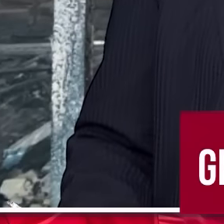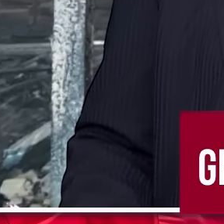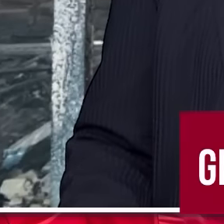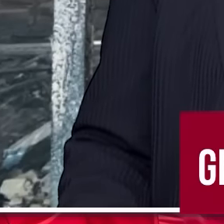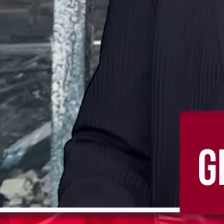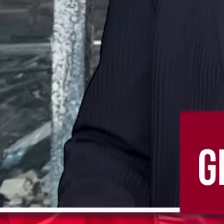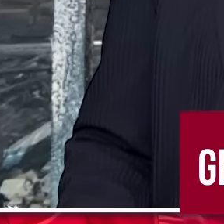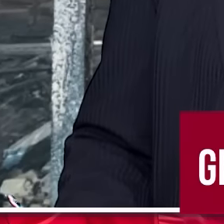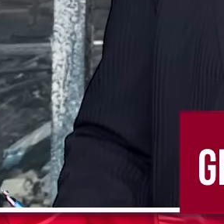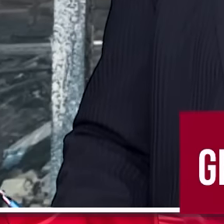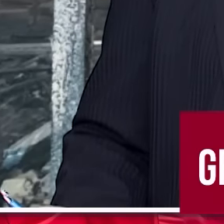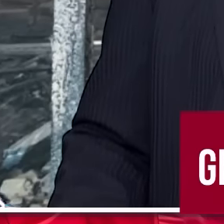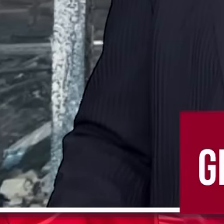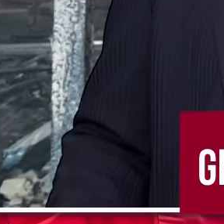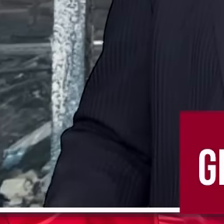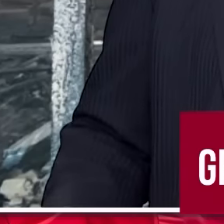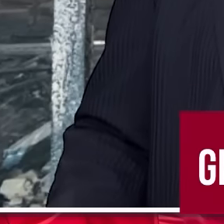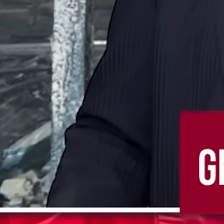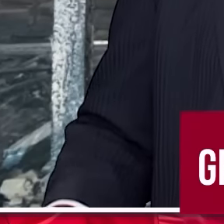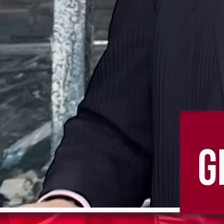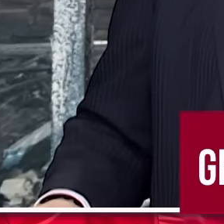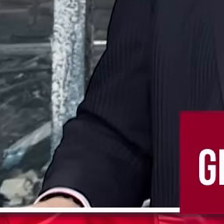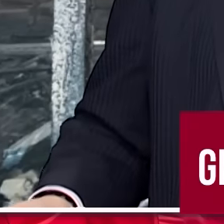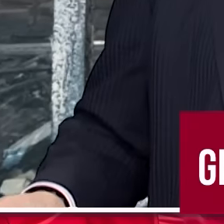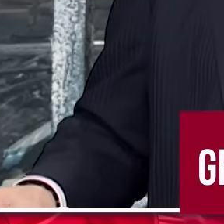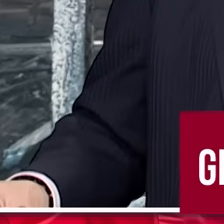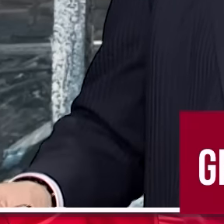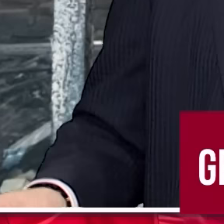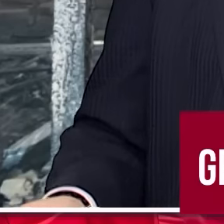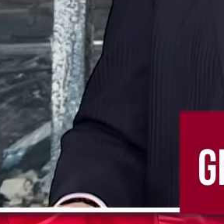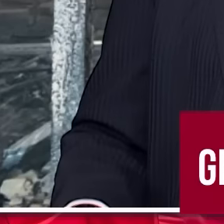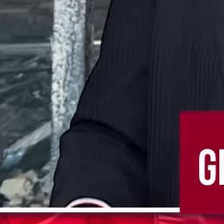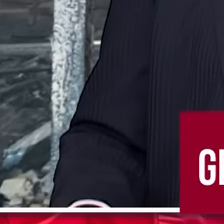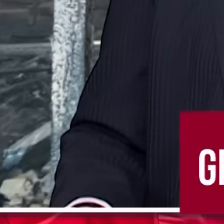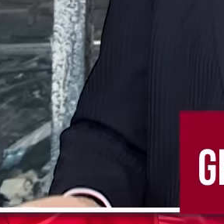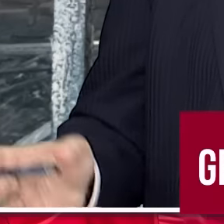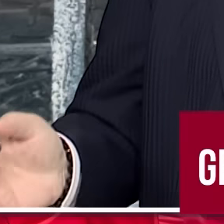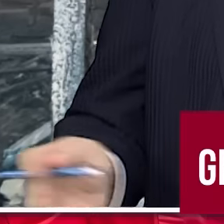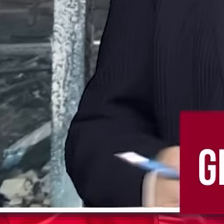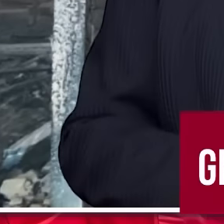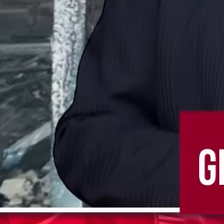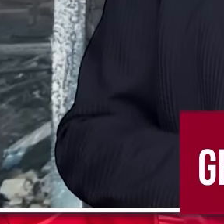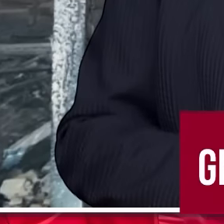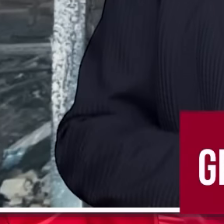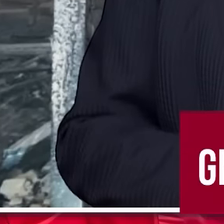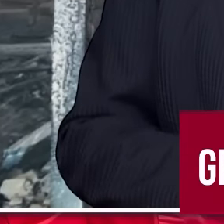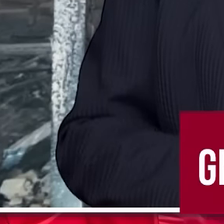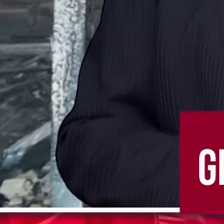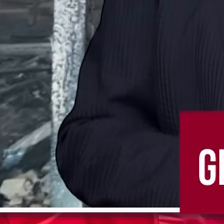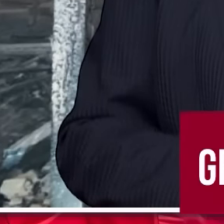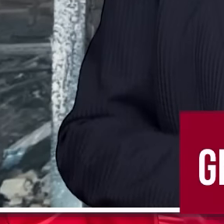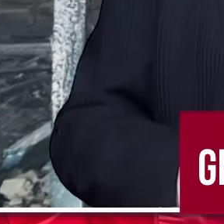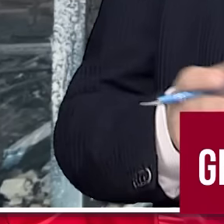Edwarda Gierka 10 pożarów na 10 z jasp partii to wtedy spłonął dom